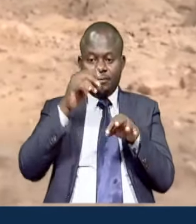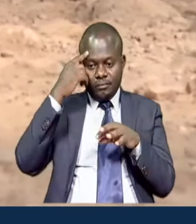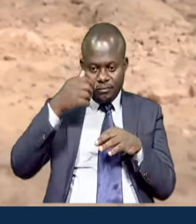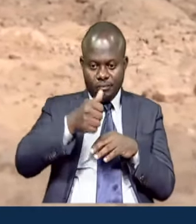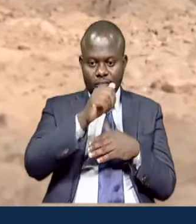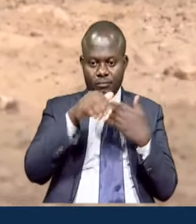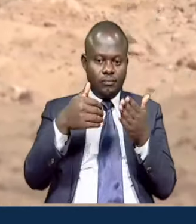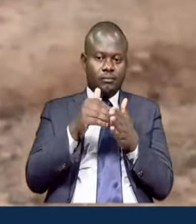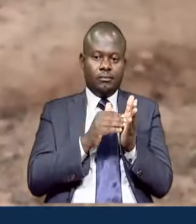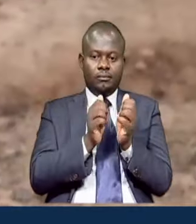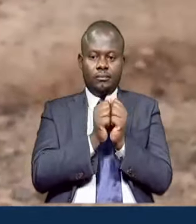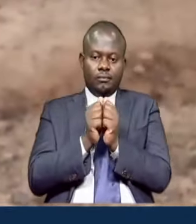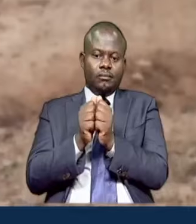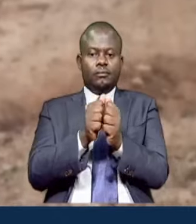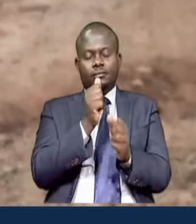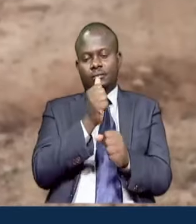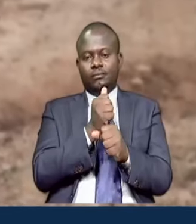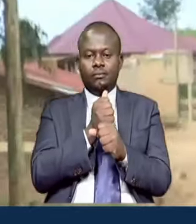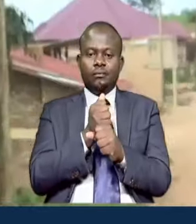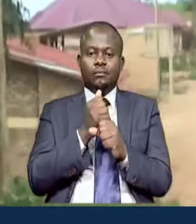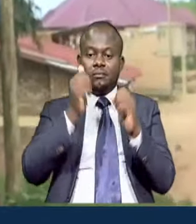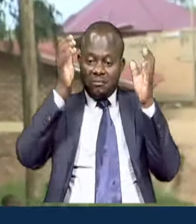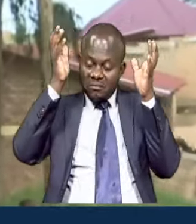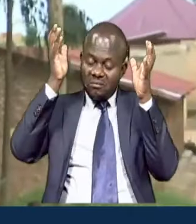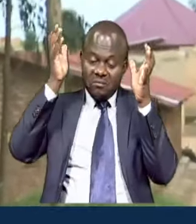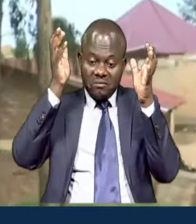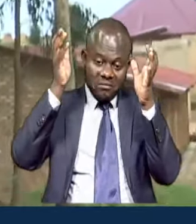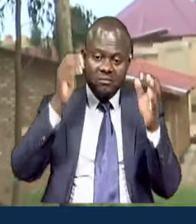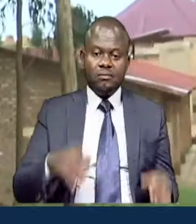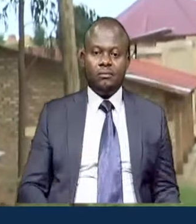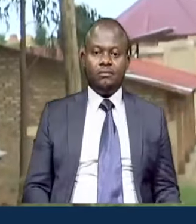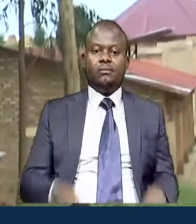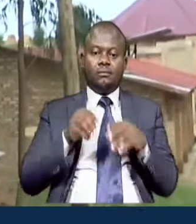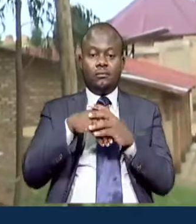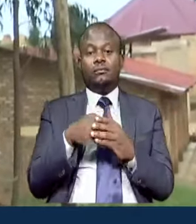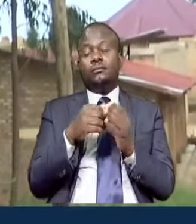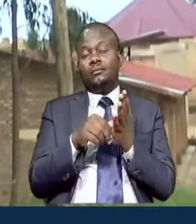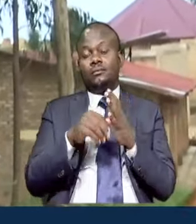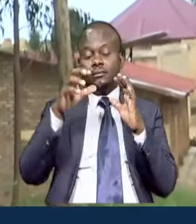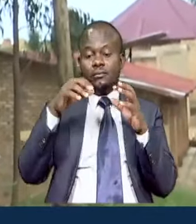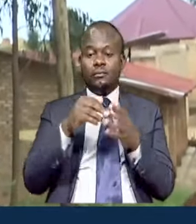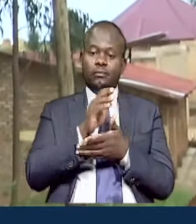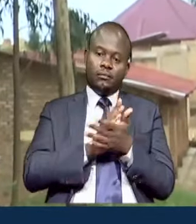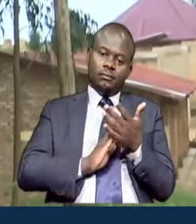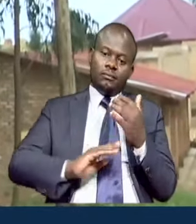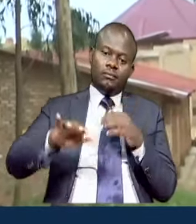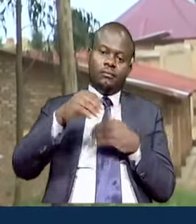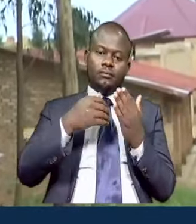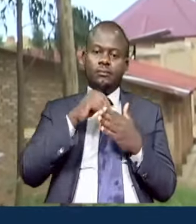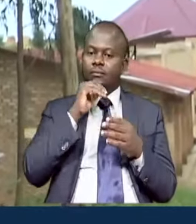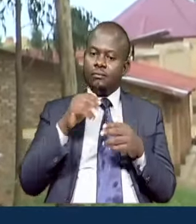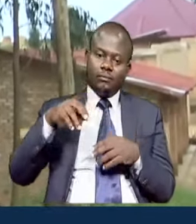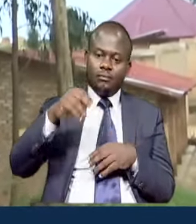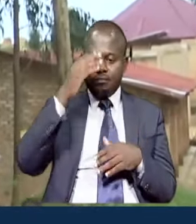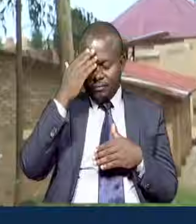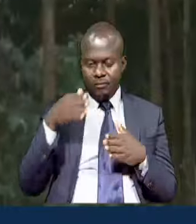ngo bazajya bikorera n'amasanduka y'ibikoresho hajemo ikibazo cy'imvura ubu hari igice kimwe kitari kugendwa bitewe n'uko